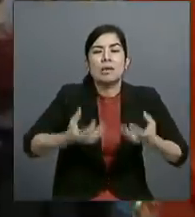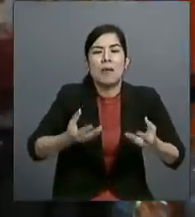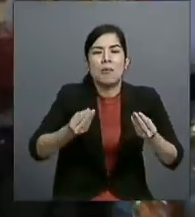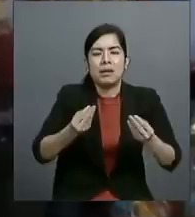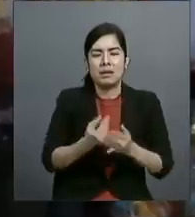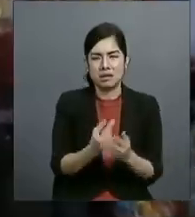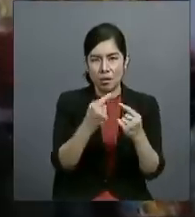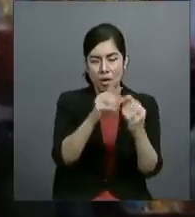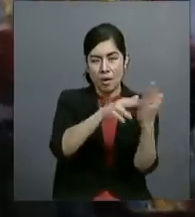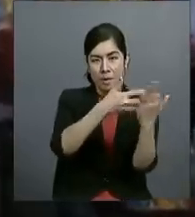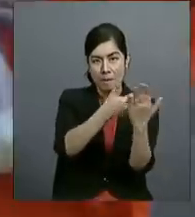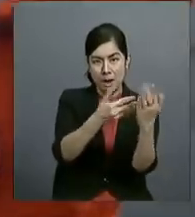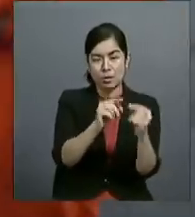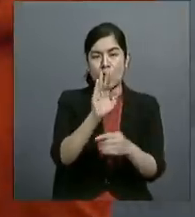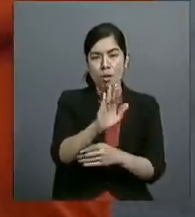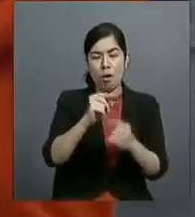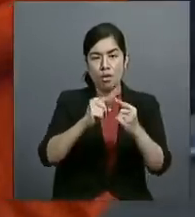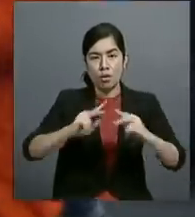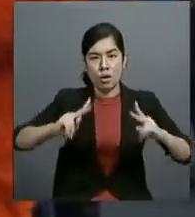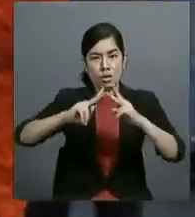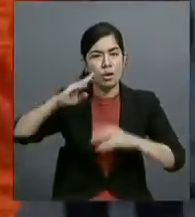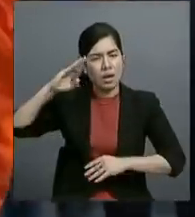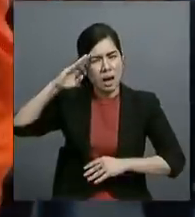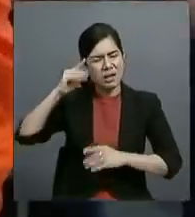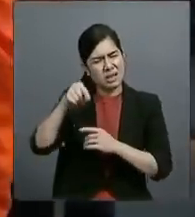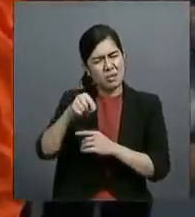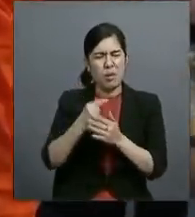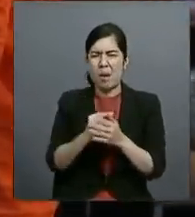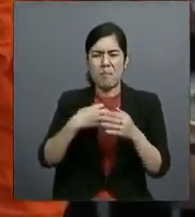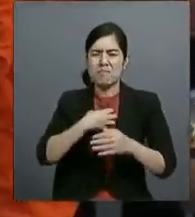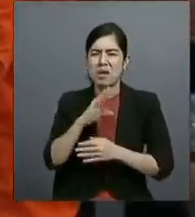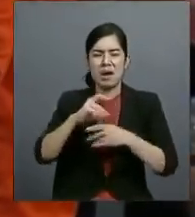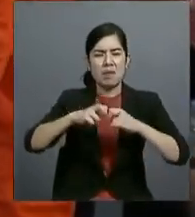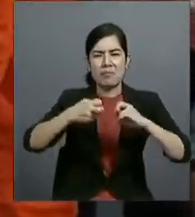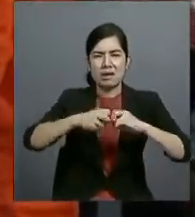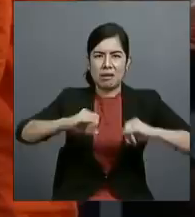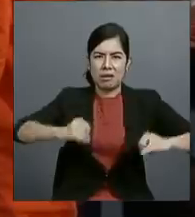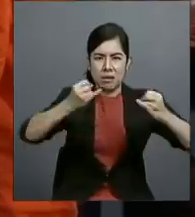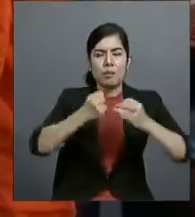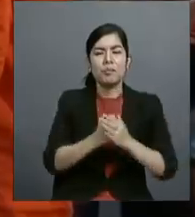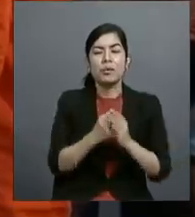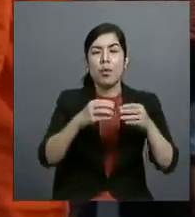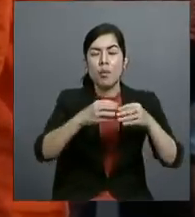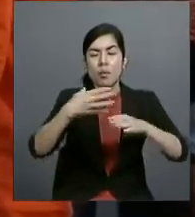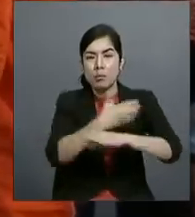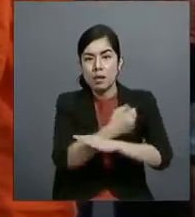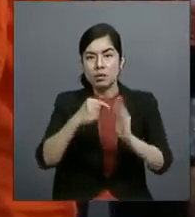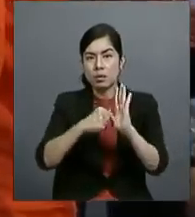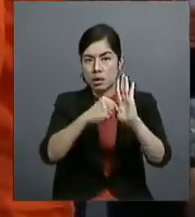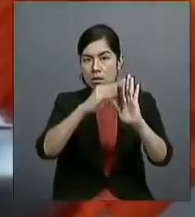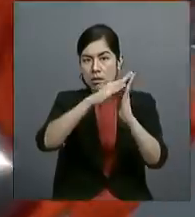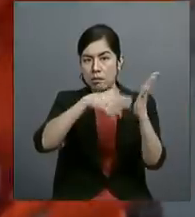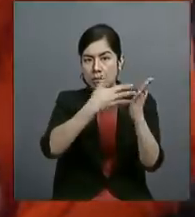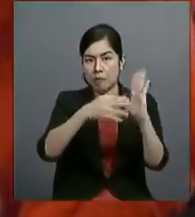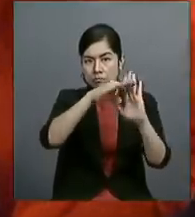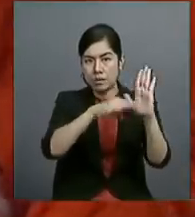ายความมั่นคงและกองทัพไม่ควรเป็นชนวนความขัดแย้งเพราะว่าพรรคการเมืองมีสิทธินำเสนอนโยบายหากมีความเห็นที่ไม่ตรงกัน